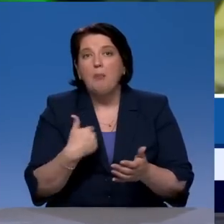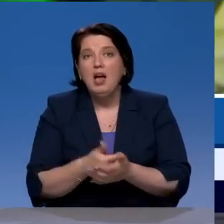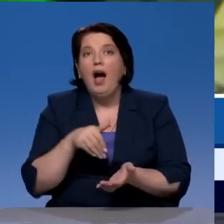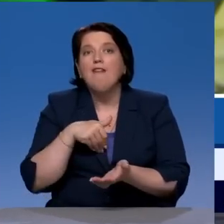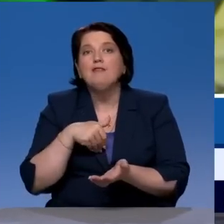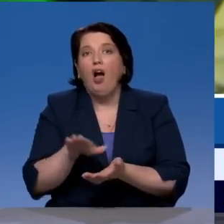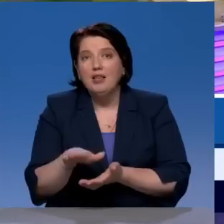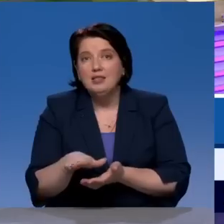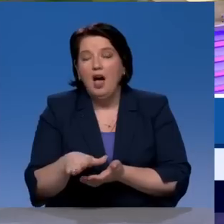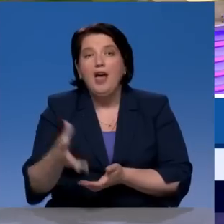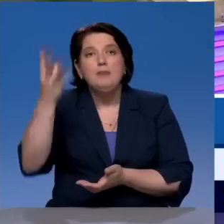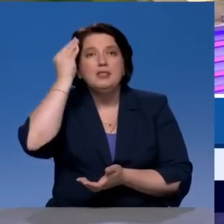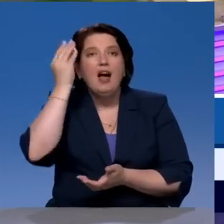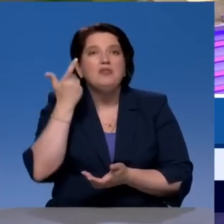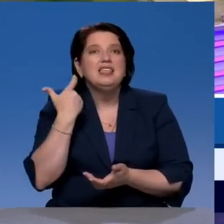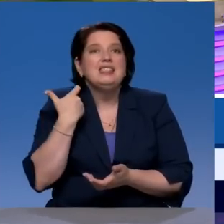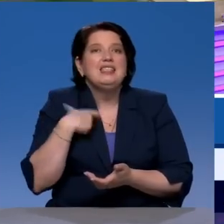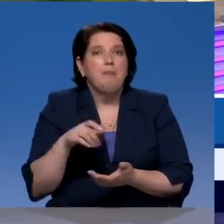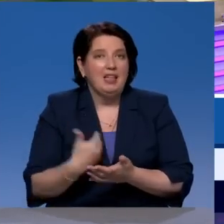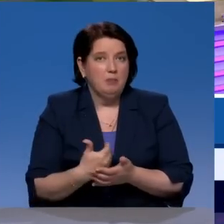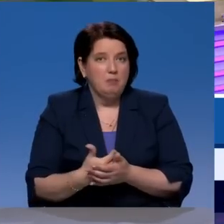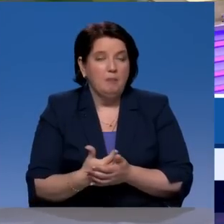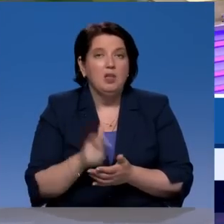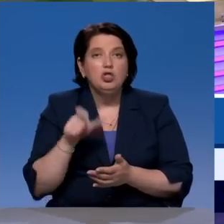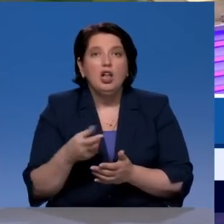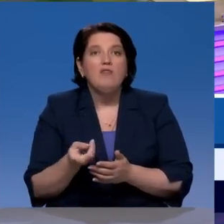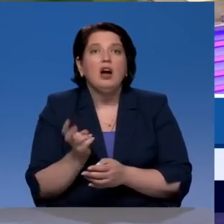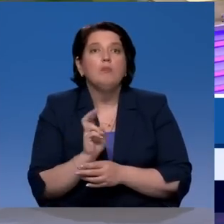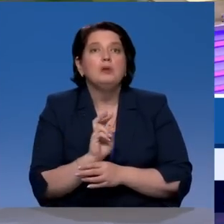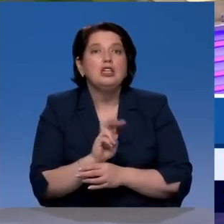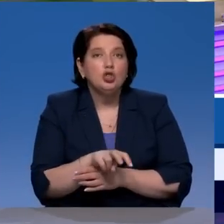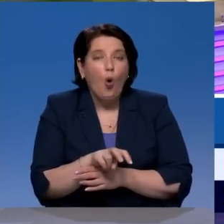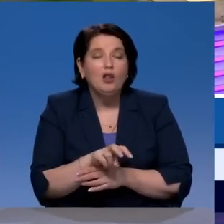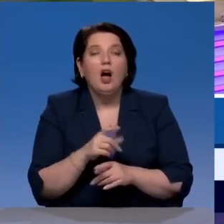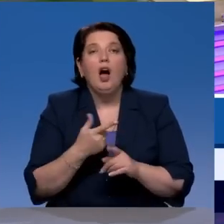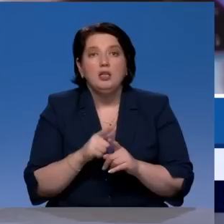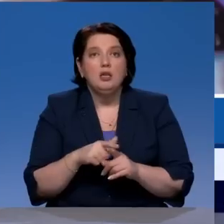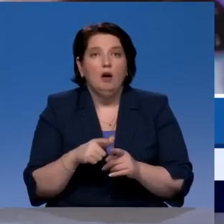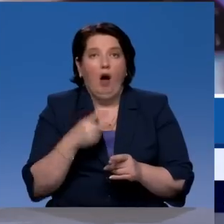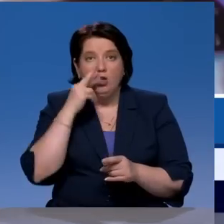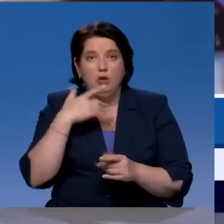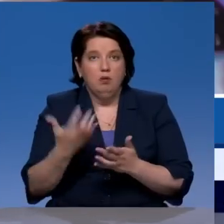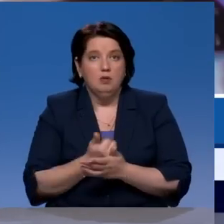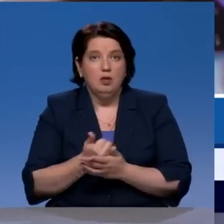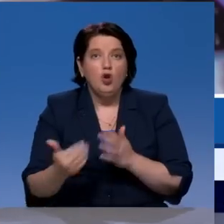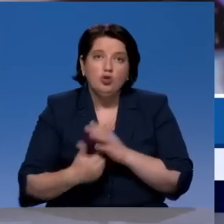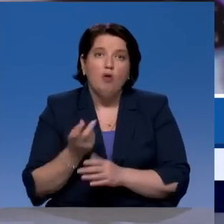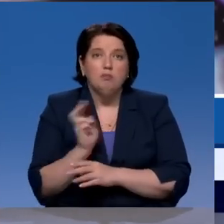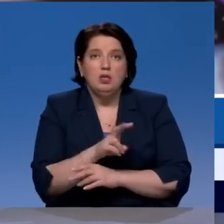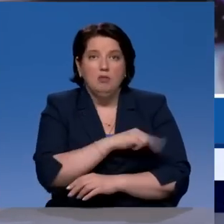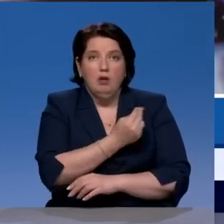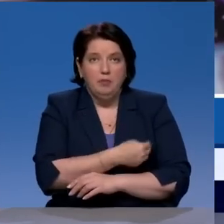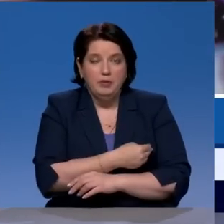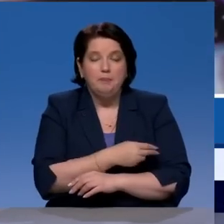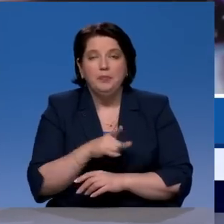есть. Я прочитаю, как пишут зрители, так и прочту. Москва нам пишет. Подозреваю, что это придумал иноагент, желающий вызвать социальный взрыв. Так что необходимо это решение отменить,